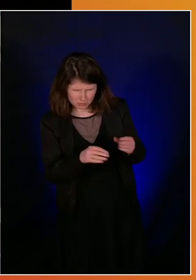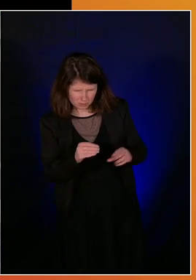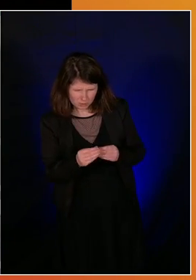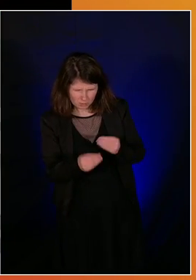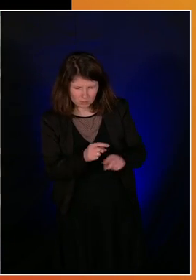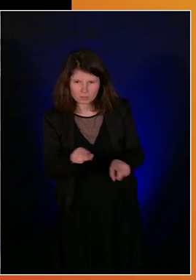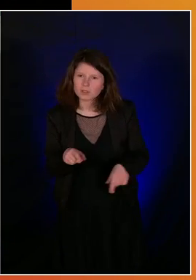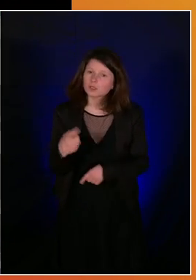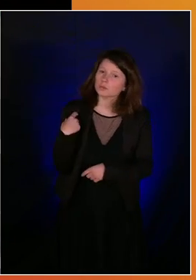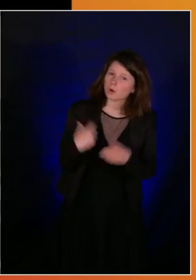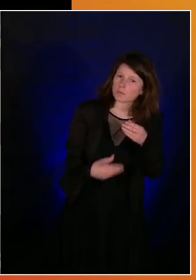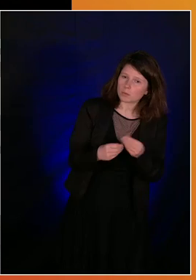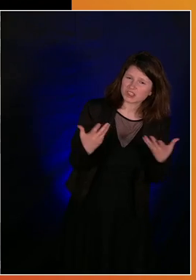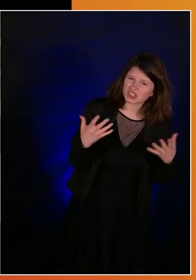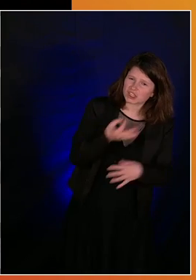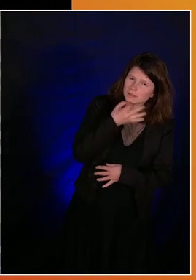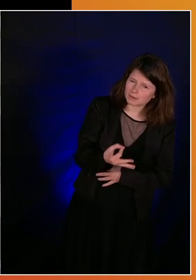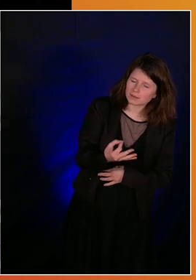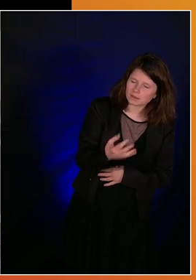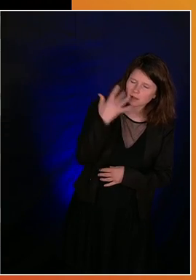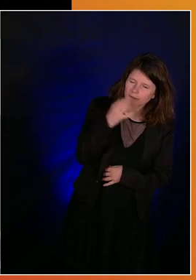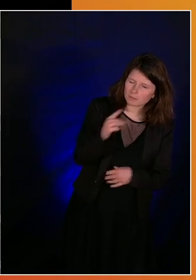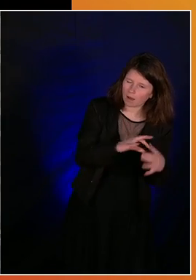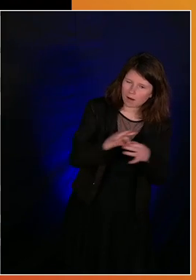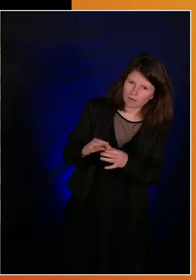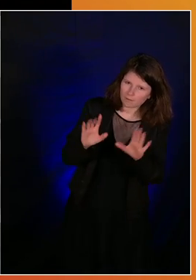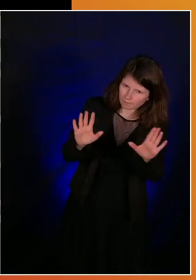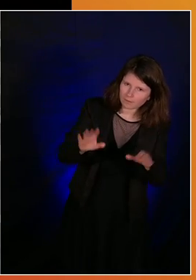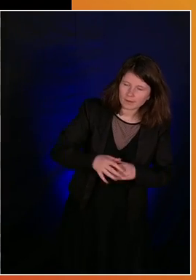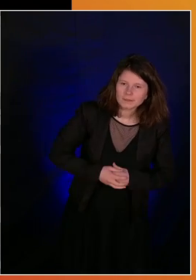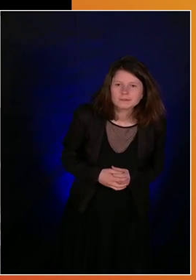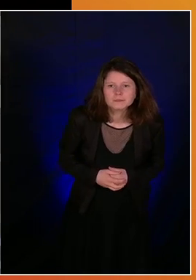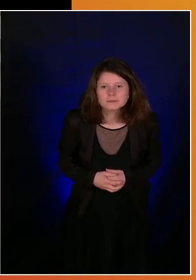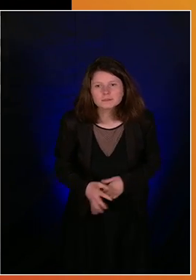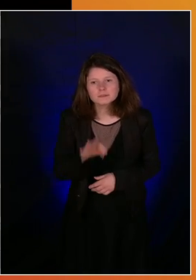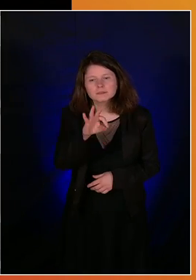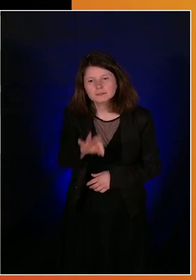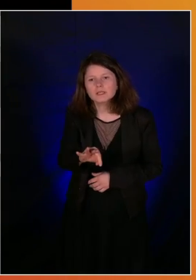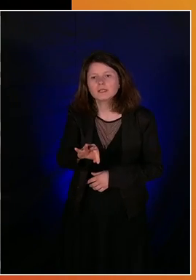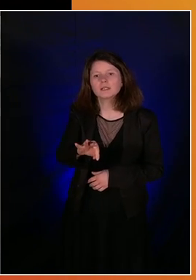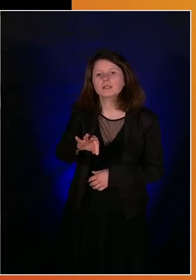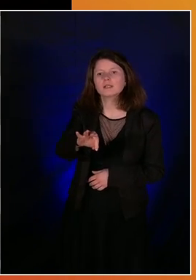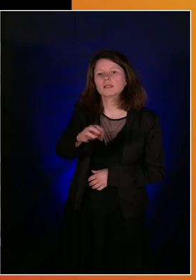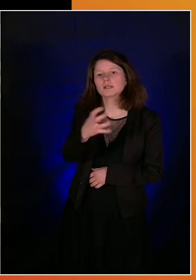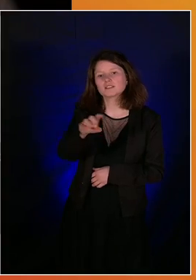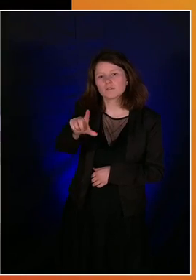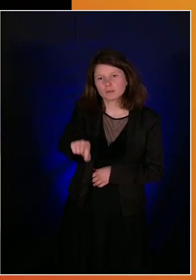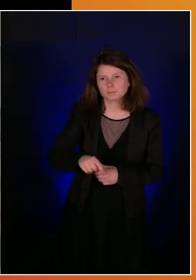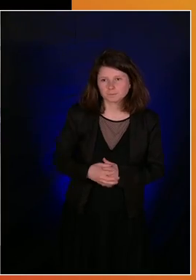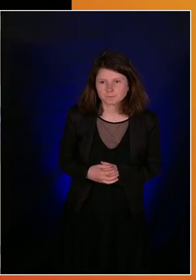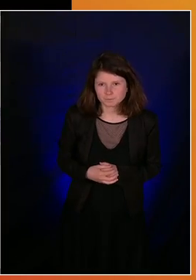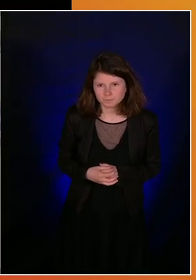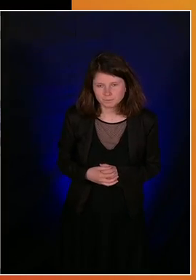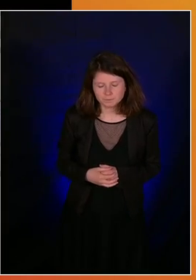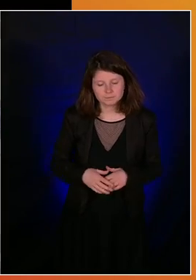numéro d'amendement je l'ai donné et il y a un lien vous inquiétez pas il arrive derrière le 420 permettez-moi